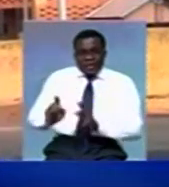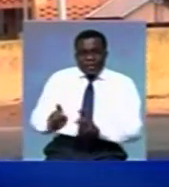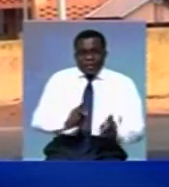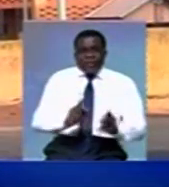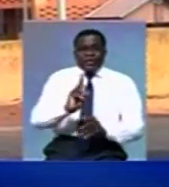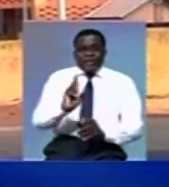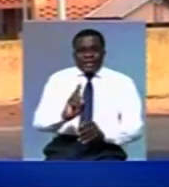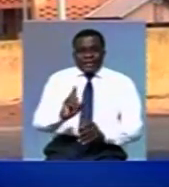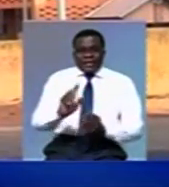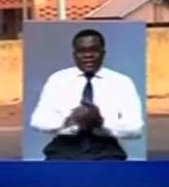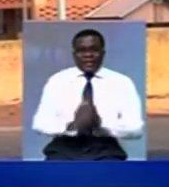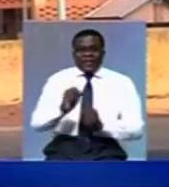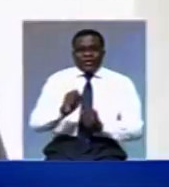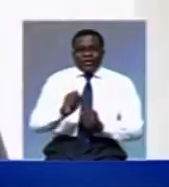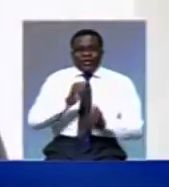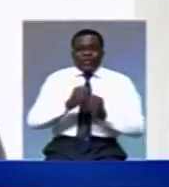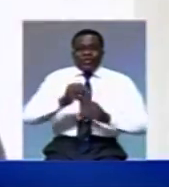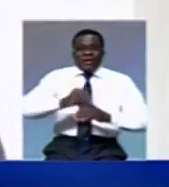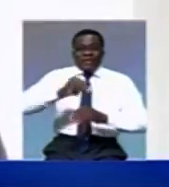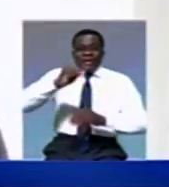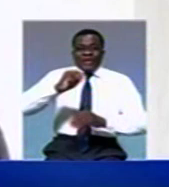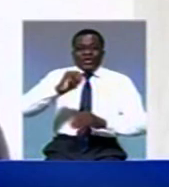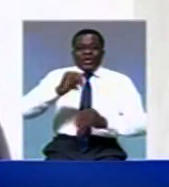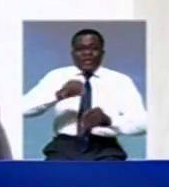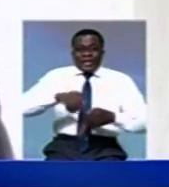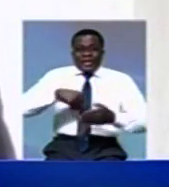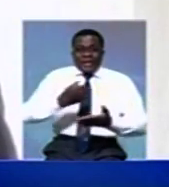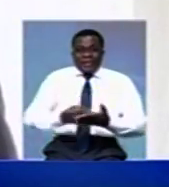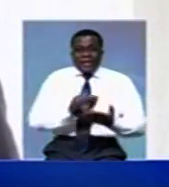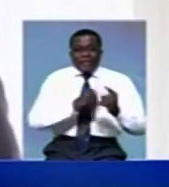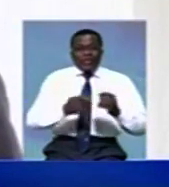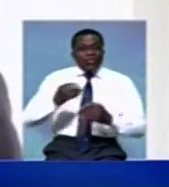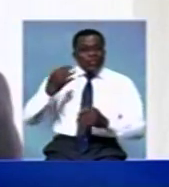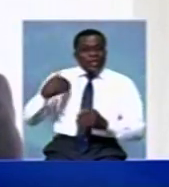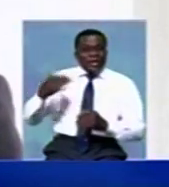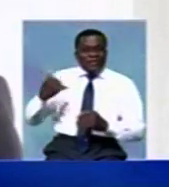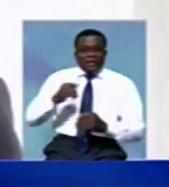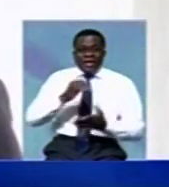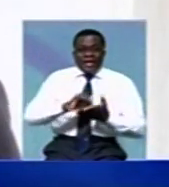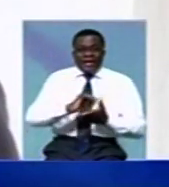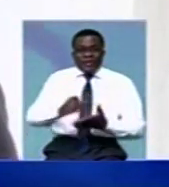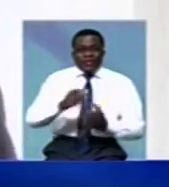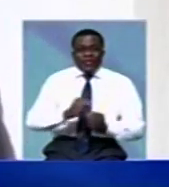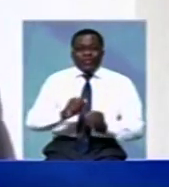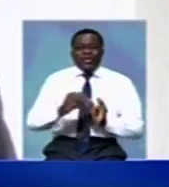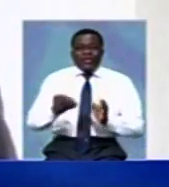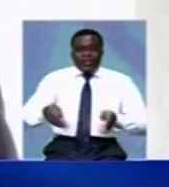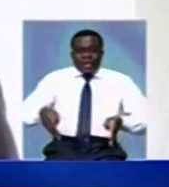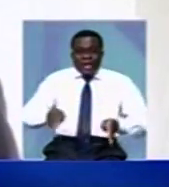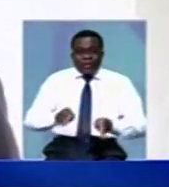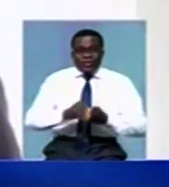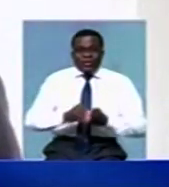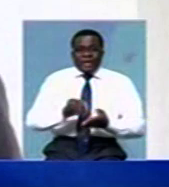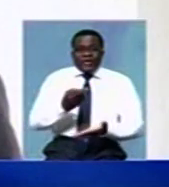la décentralisation. Le problème majeur qui se pose depuis lors est celui de la mobilisation